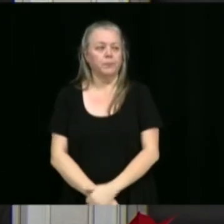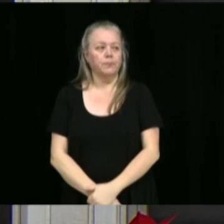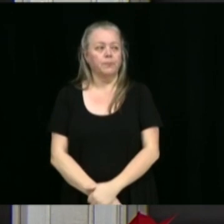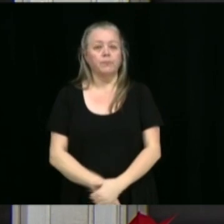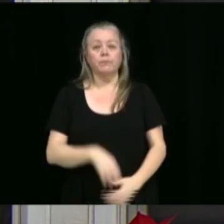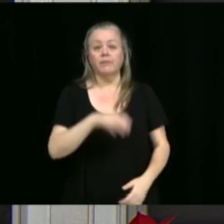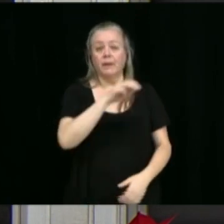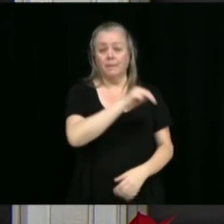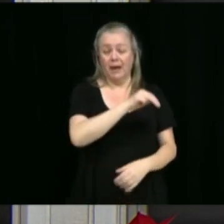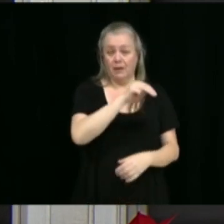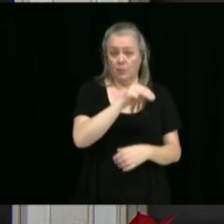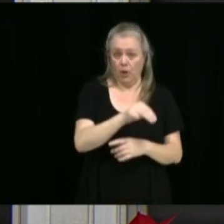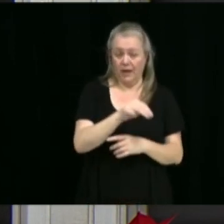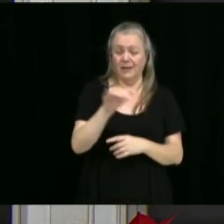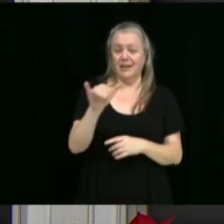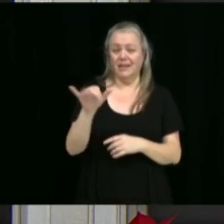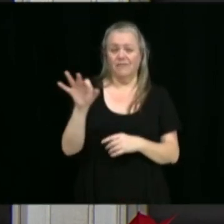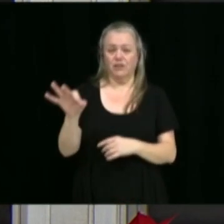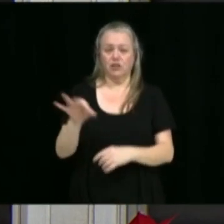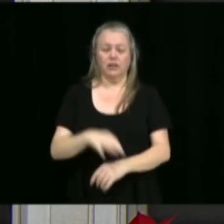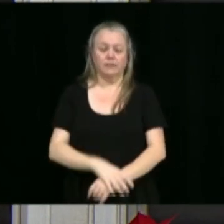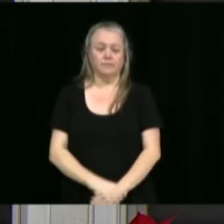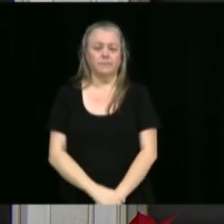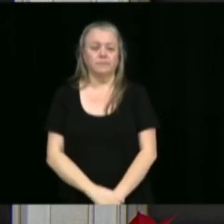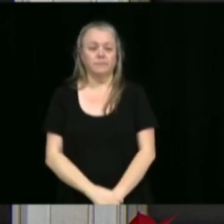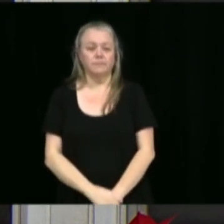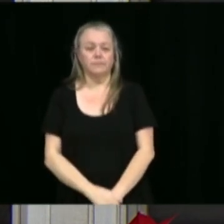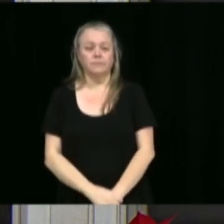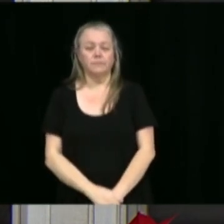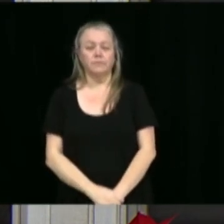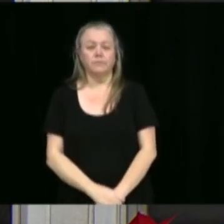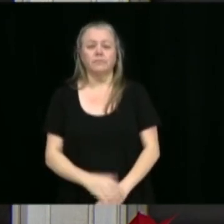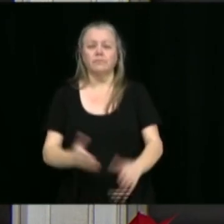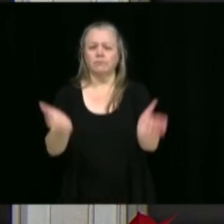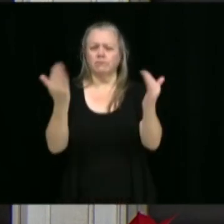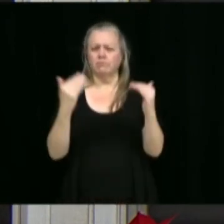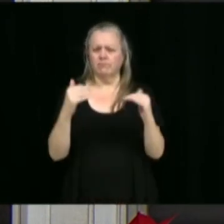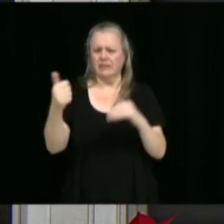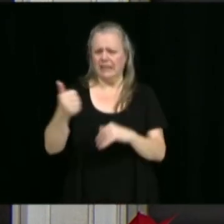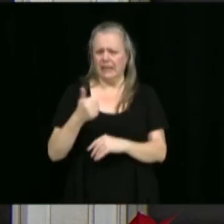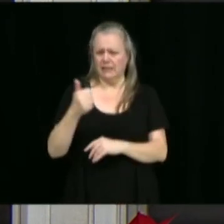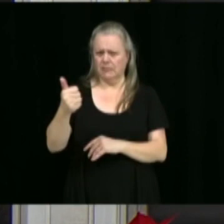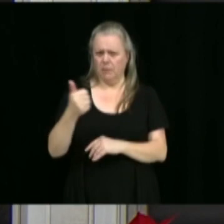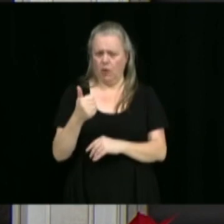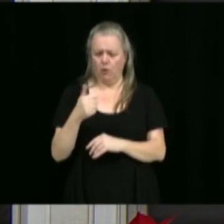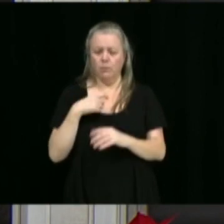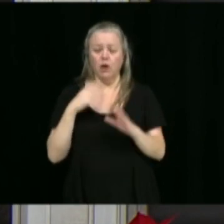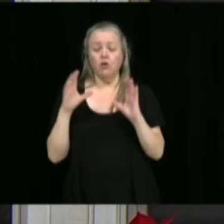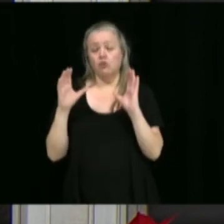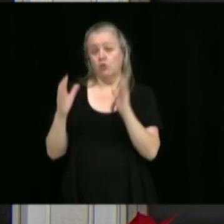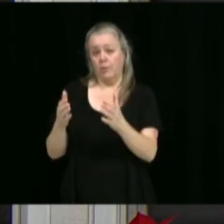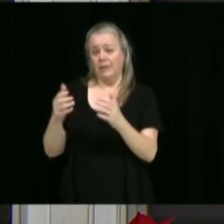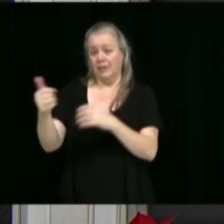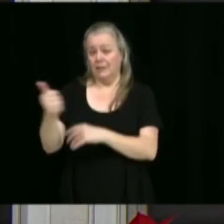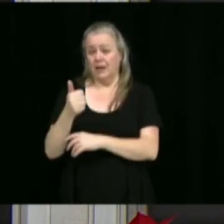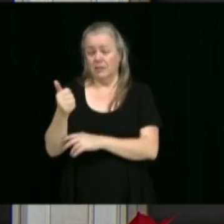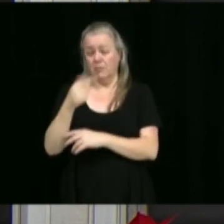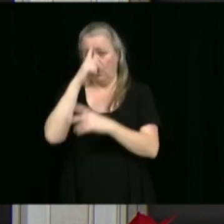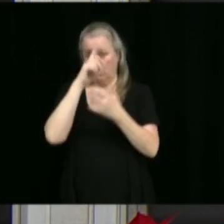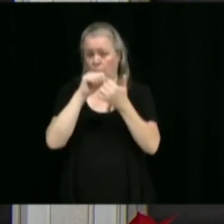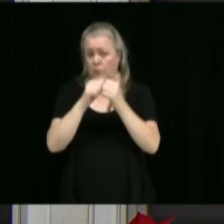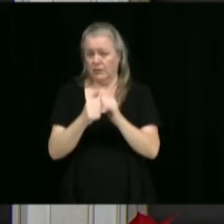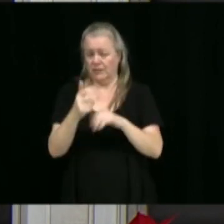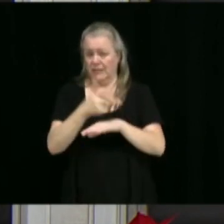Marc Morin, Yannick Fréchette. Transport. Recommandation du comité des transports visant à modifier les